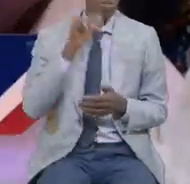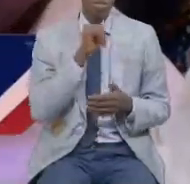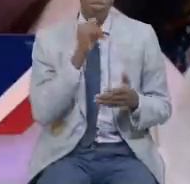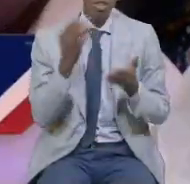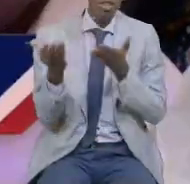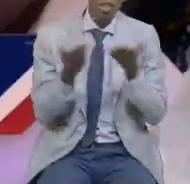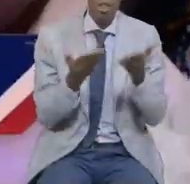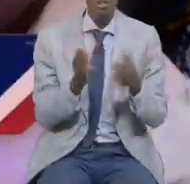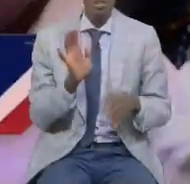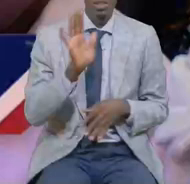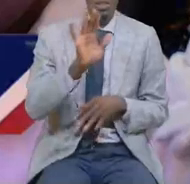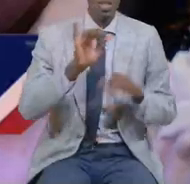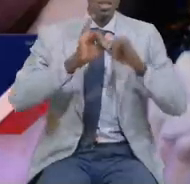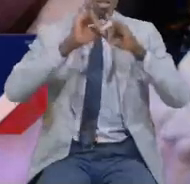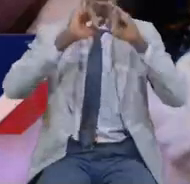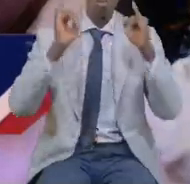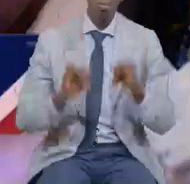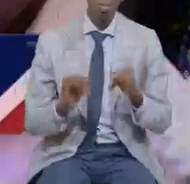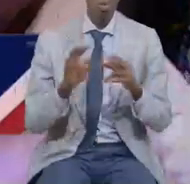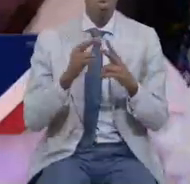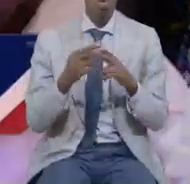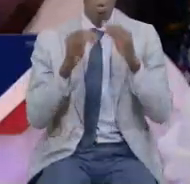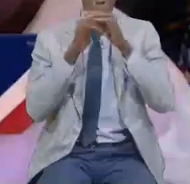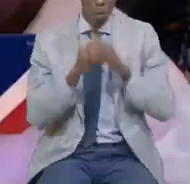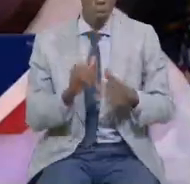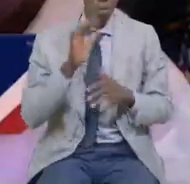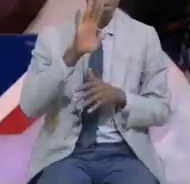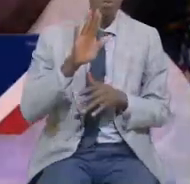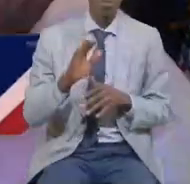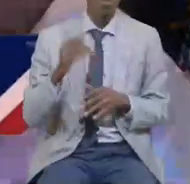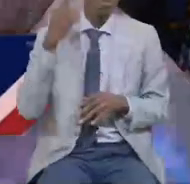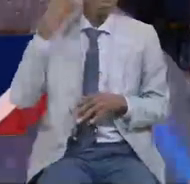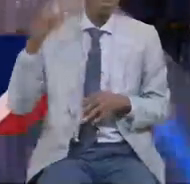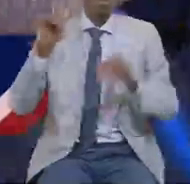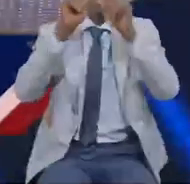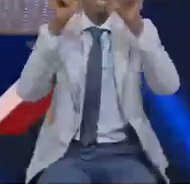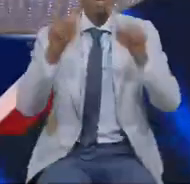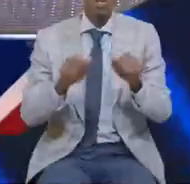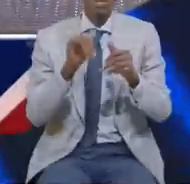et que nous n'adhérerons pas la statue d'or que tu as élevée.